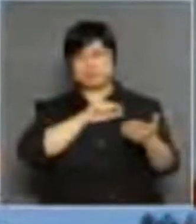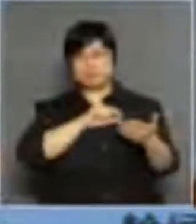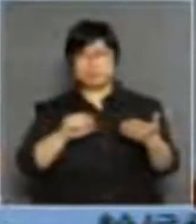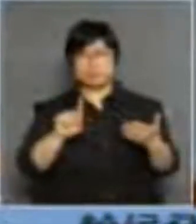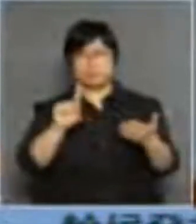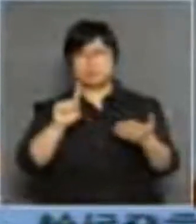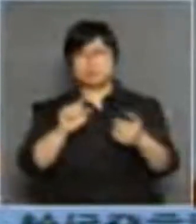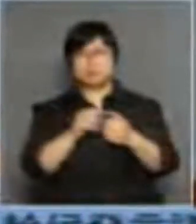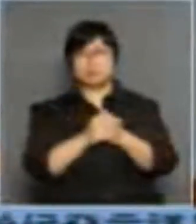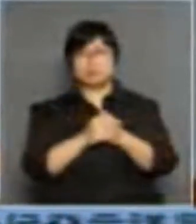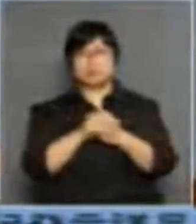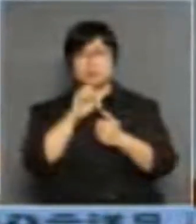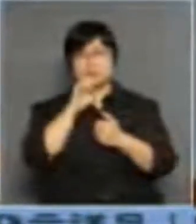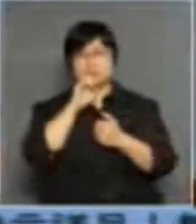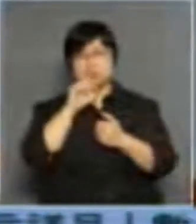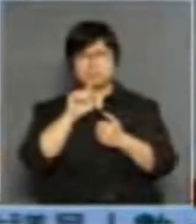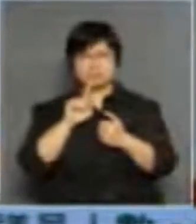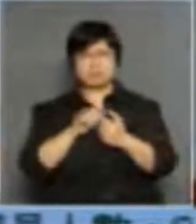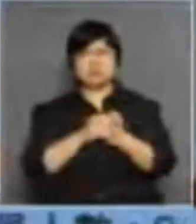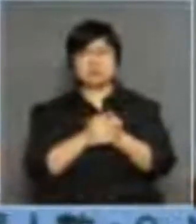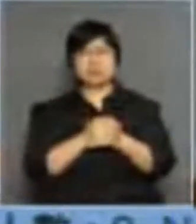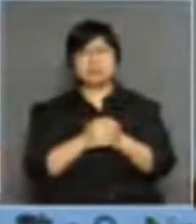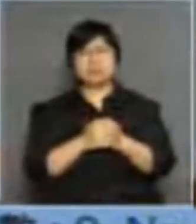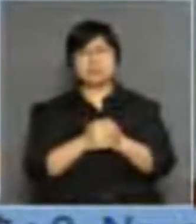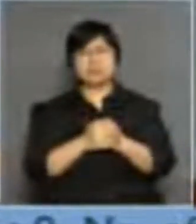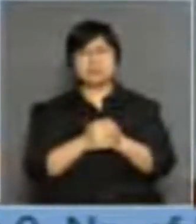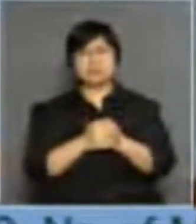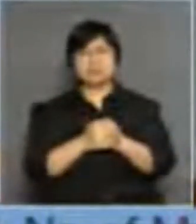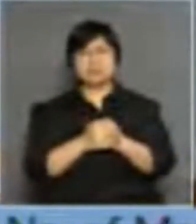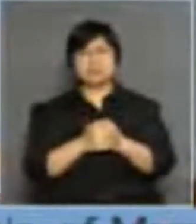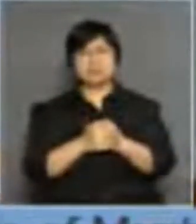是講法呢，就是